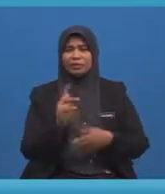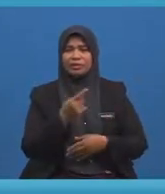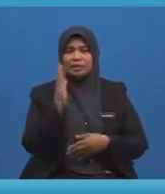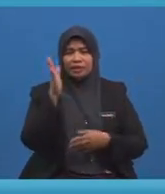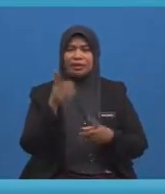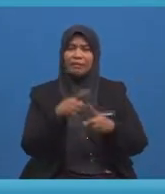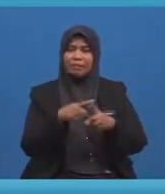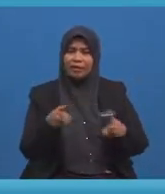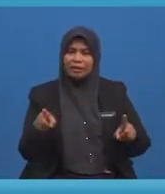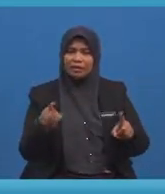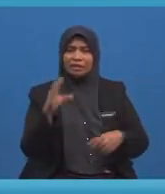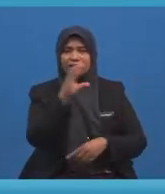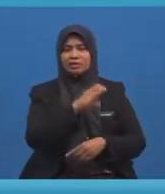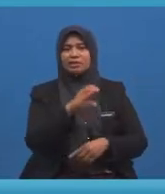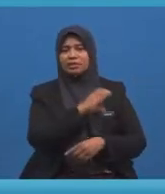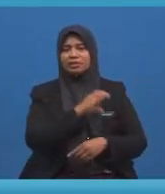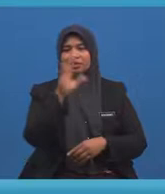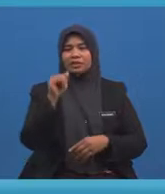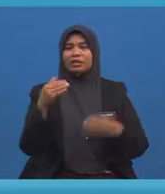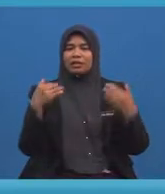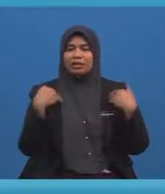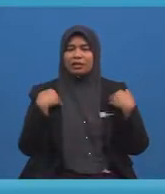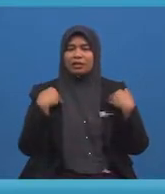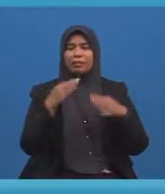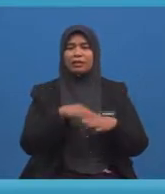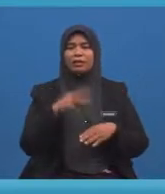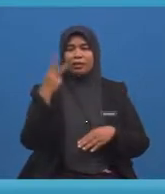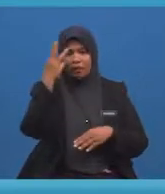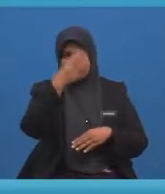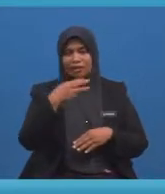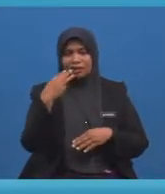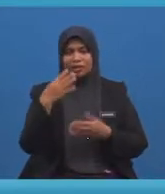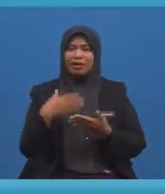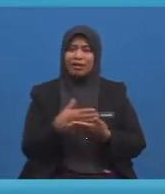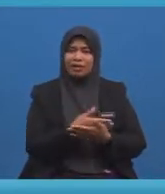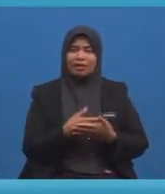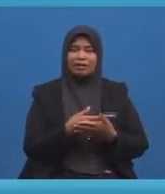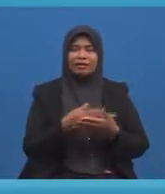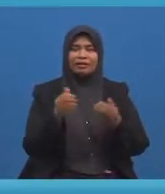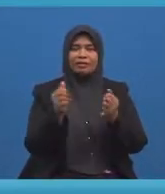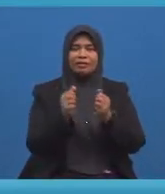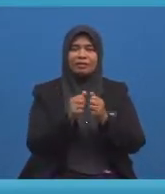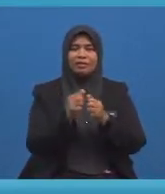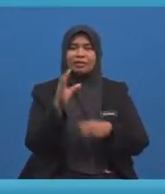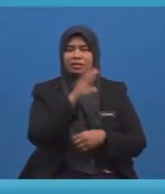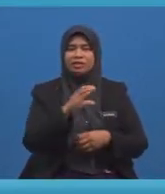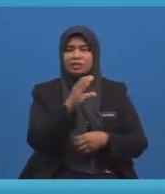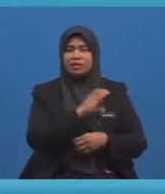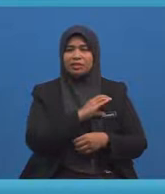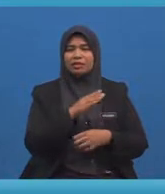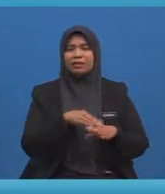akan bandingkan ciri-ciri yang terdapat pada wajah anak dengan ciri-ciri